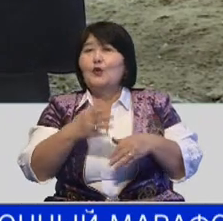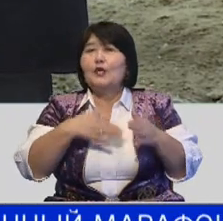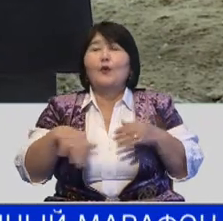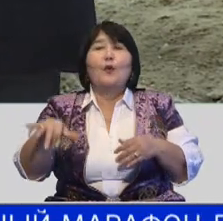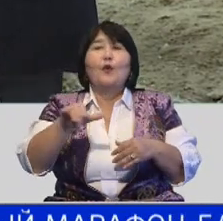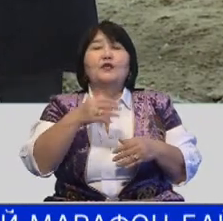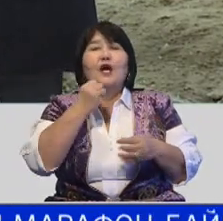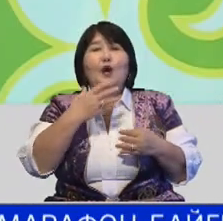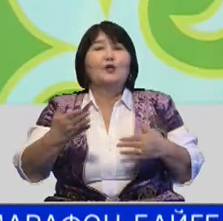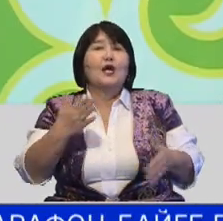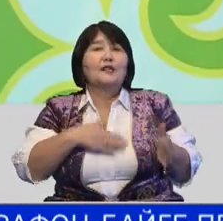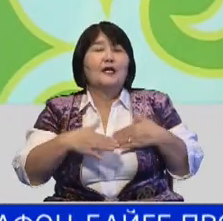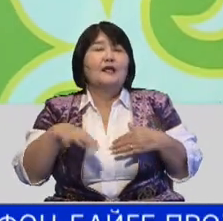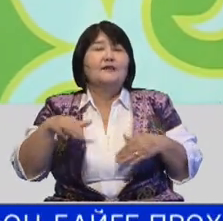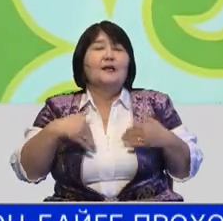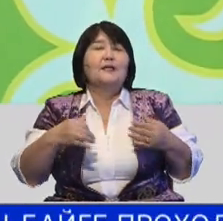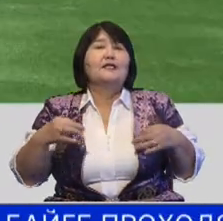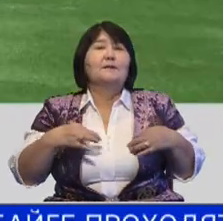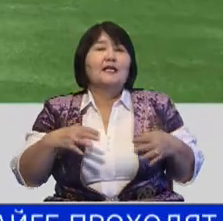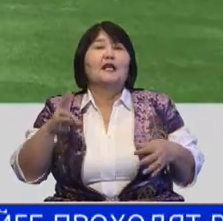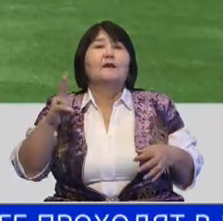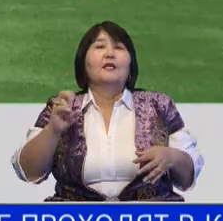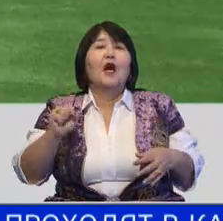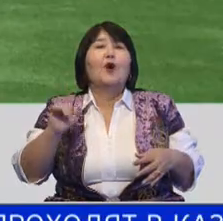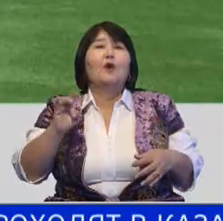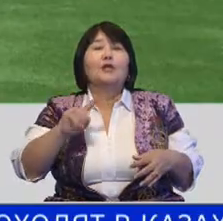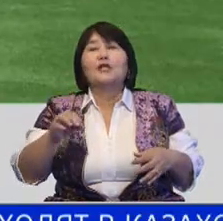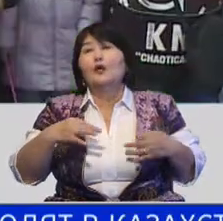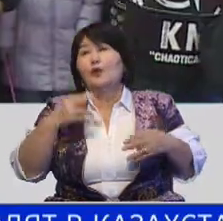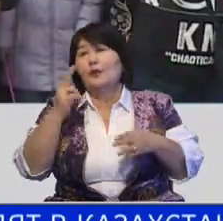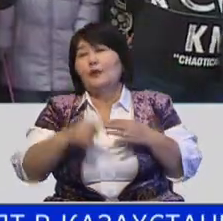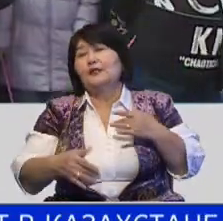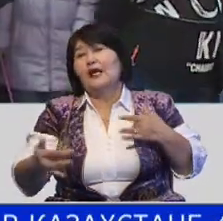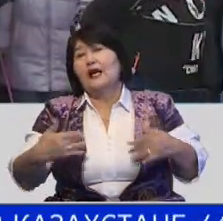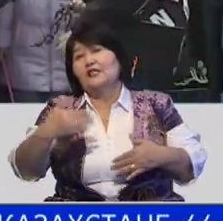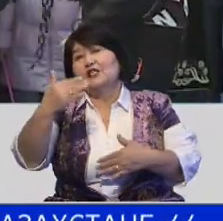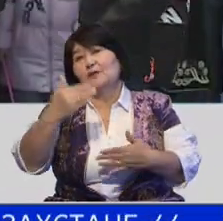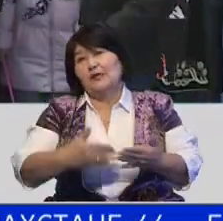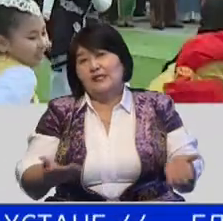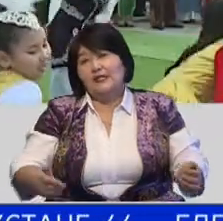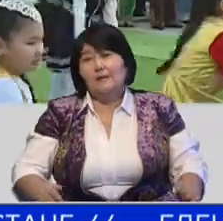У всех хорошее настроение. Поздравляю с праздником Наурыз. Той завершился праздничным концертом.